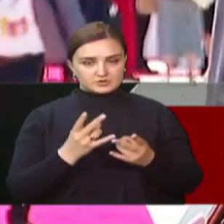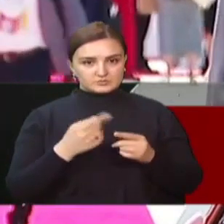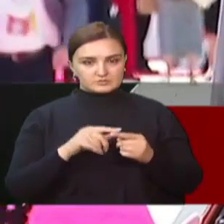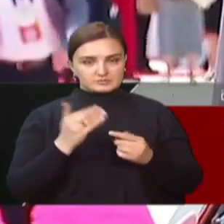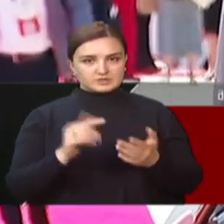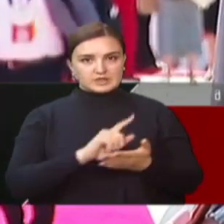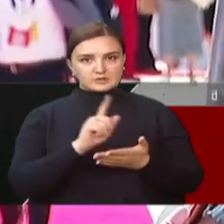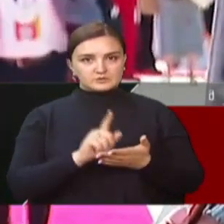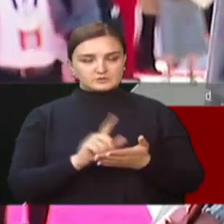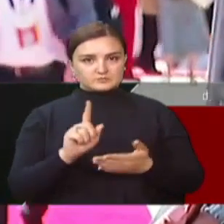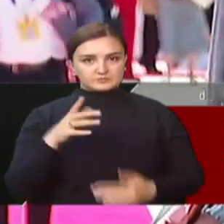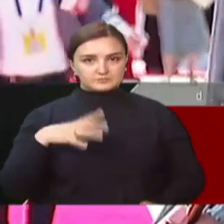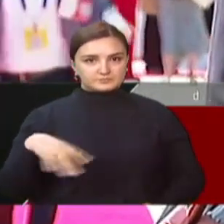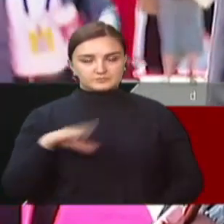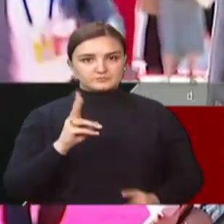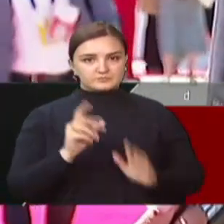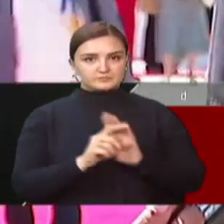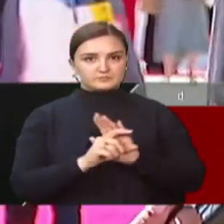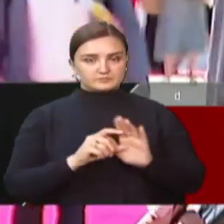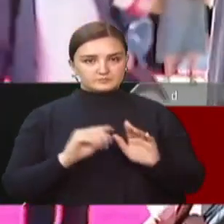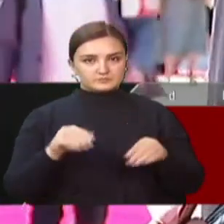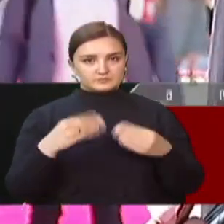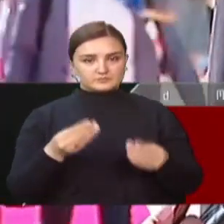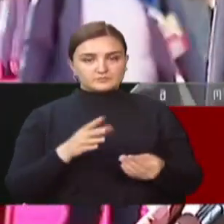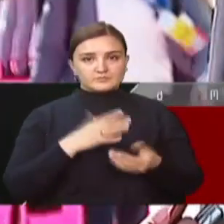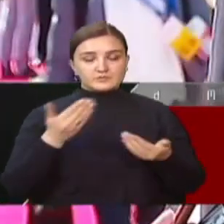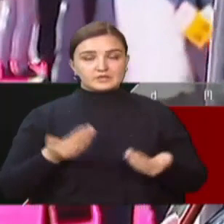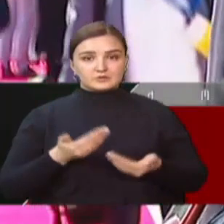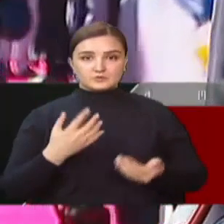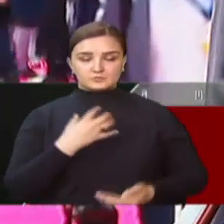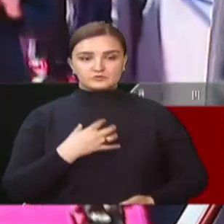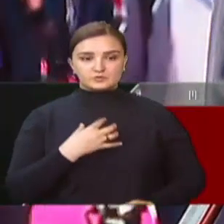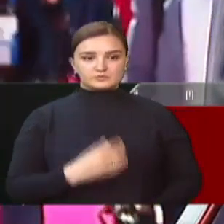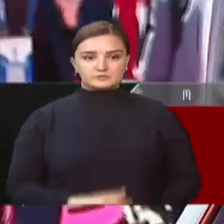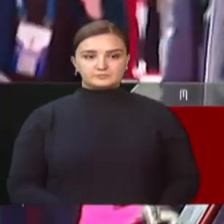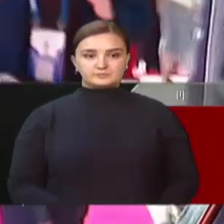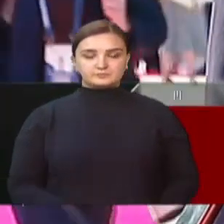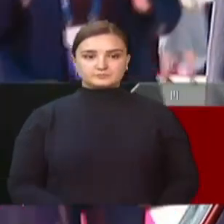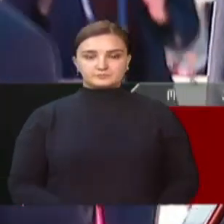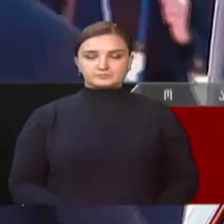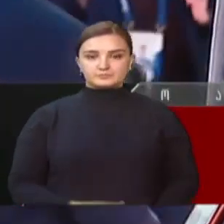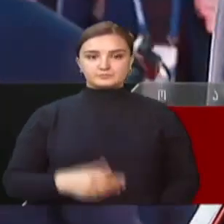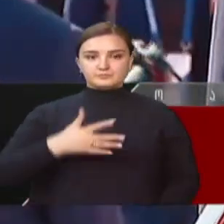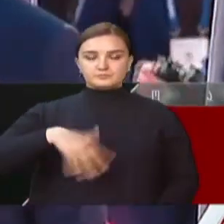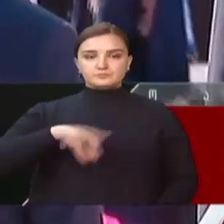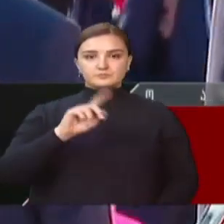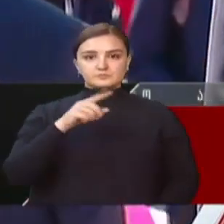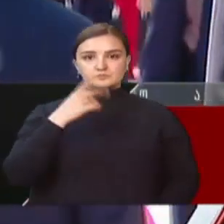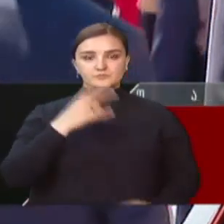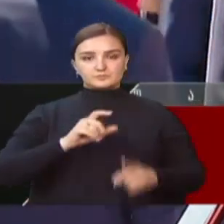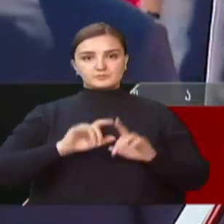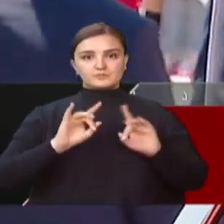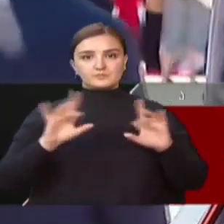იმის აუცილებლობას რომ საქართველოს სტატუსის მინიჭება იყო საისოცხლო მნიშვნელოვანი ჩვენ რა თქმა უნდა საუბრობთ